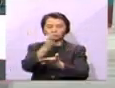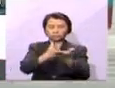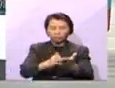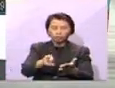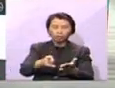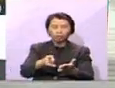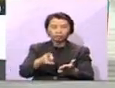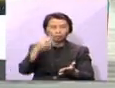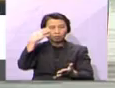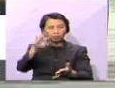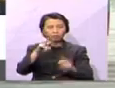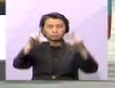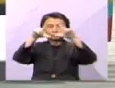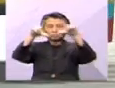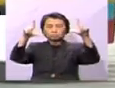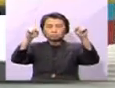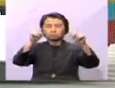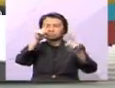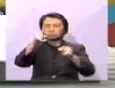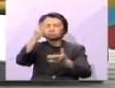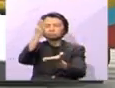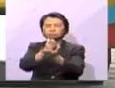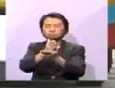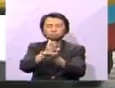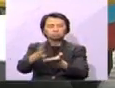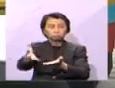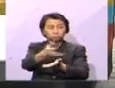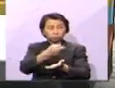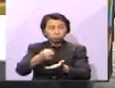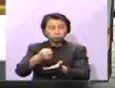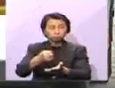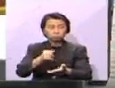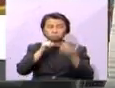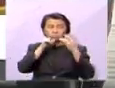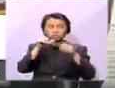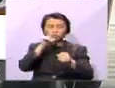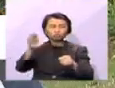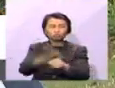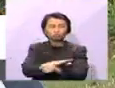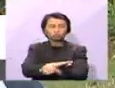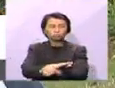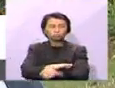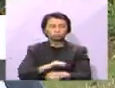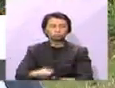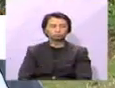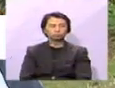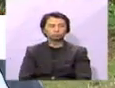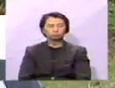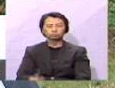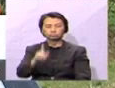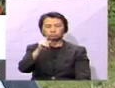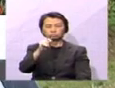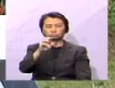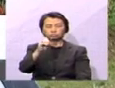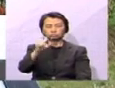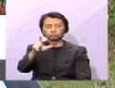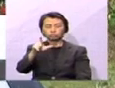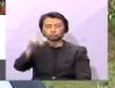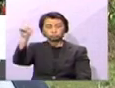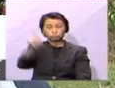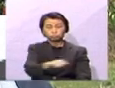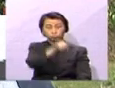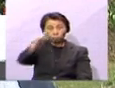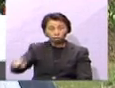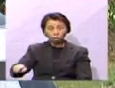adaendwaan tanda mengai penamatan kutipan tol ituuki Bilal dimaskan ramai